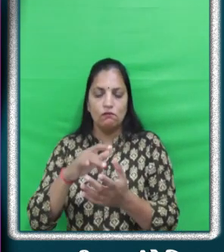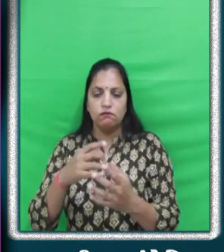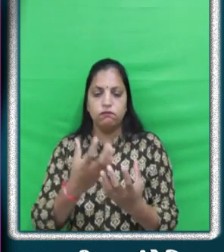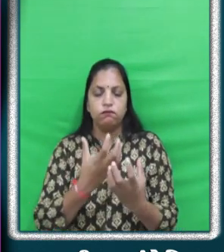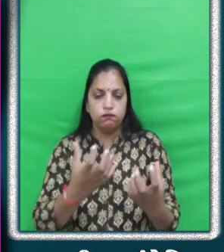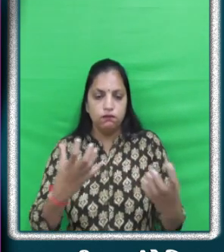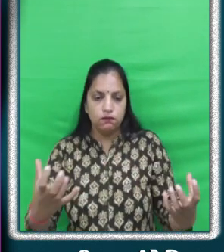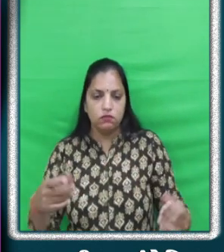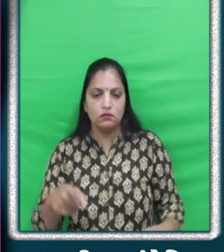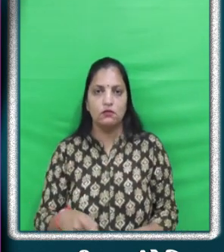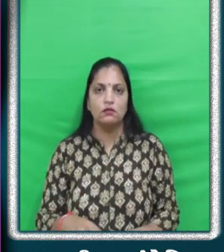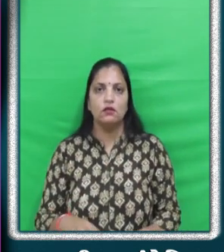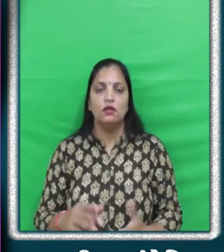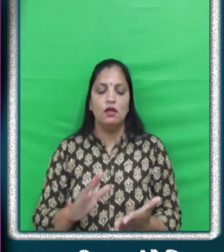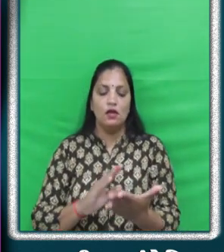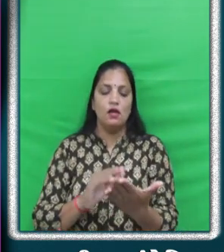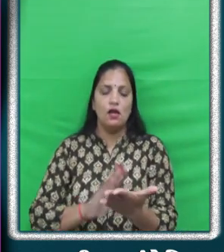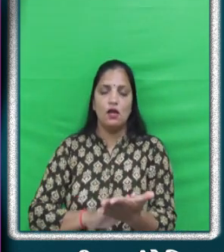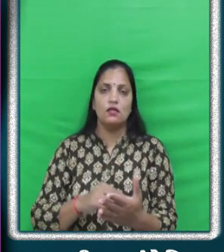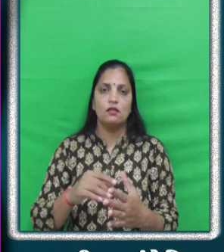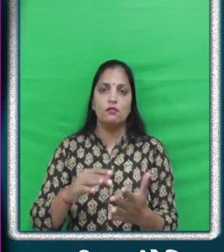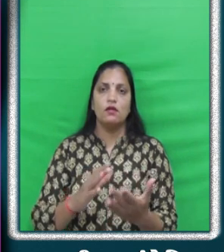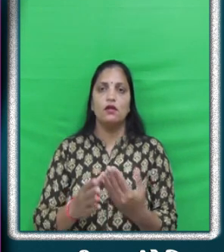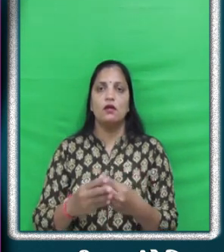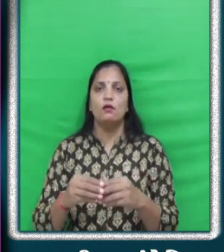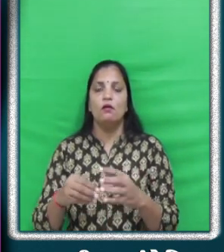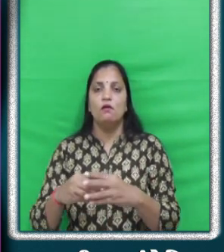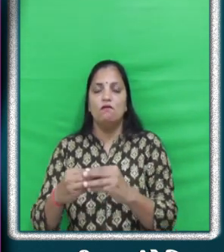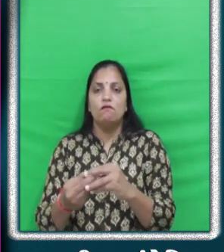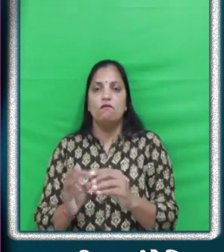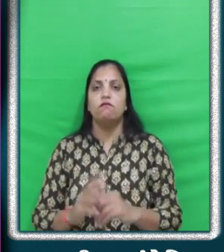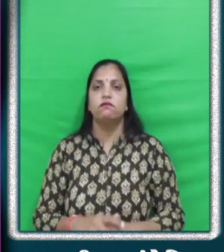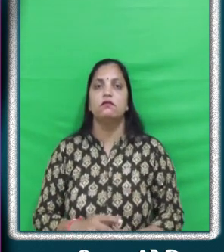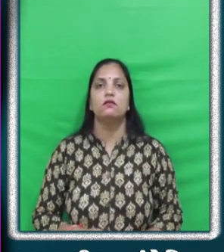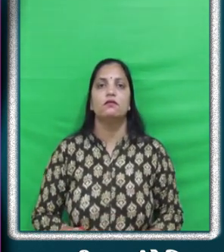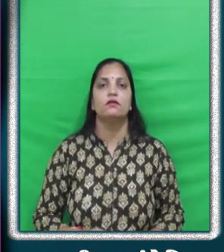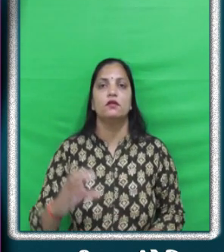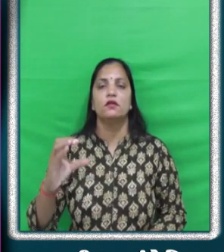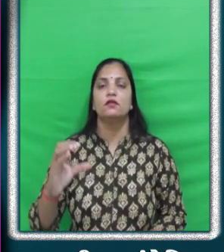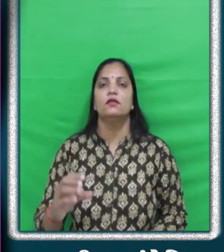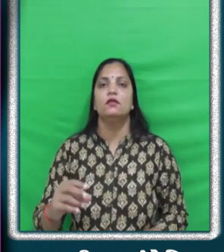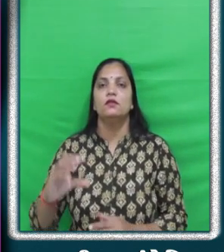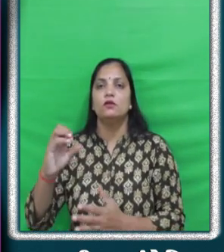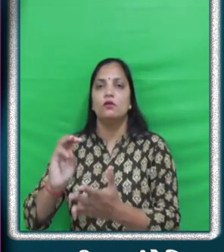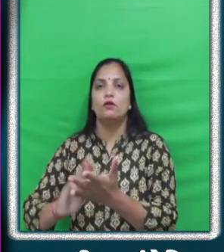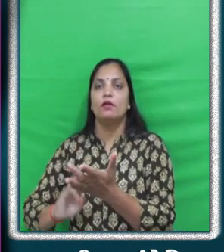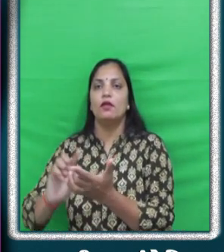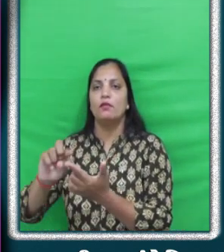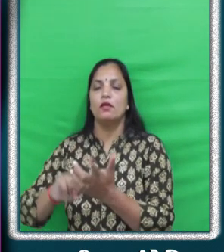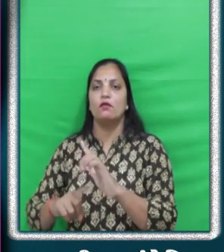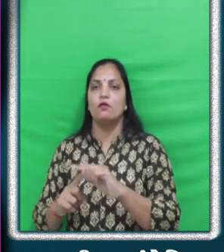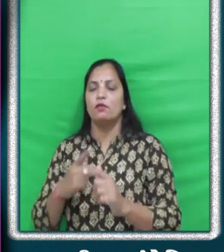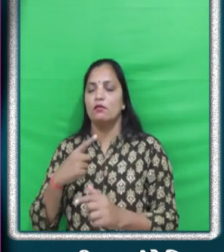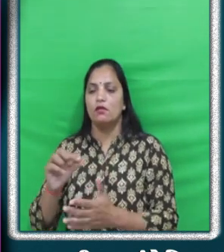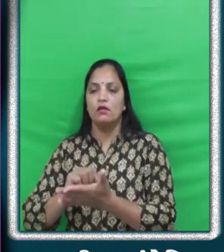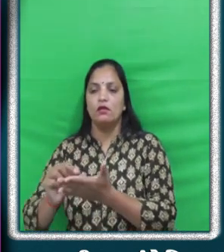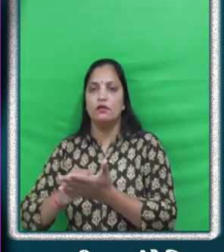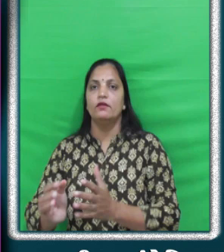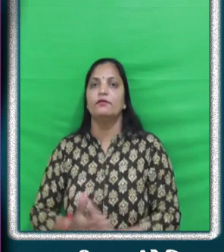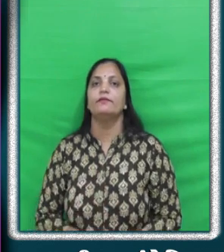જ્યારે વનસ્પતિને અડો ત્યારે તમારા હાથમાં ચોંટે છે, તમારે કમેન્ટમાં મને લખવાનું છે, સુપર ચેટની અંદર જણાવવાનું છે, હું જોઈ